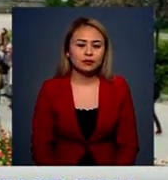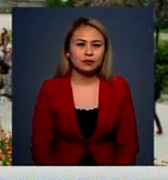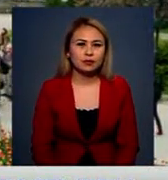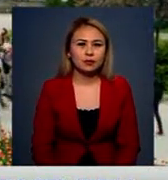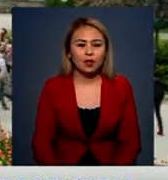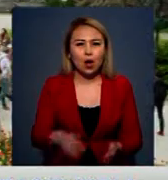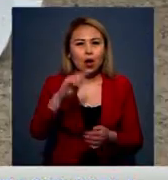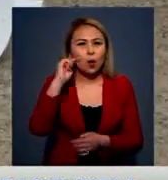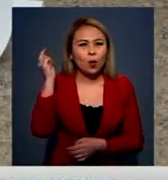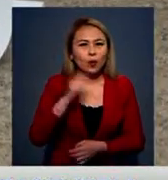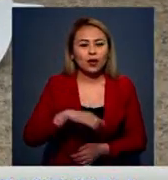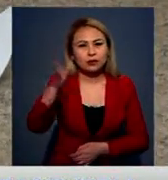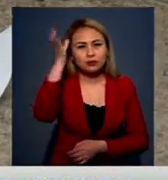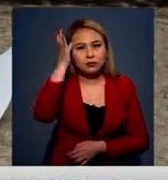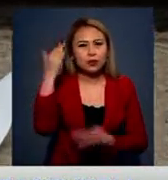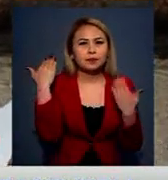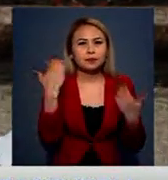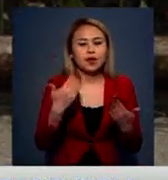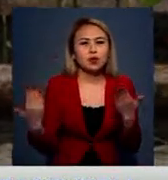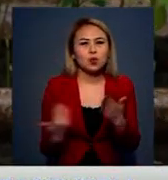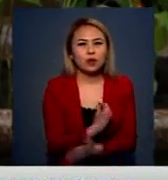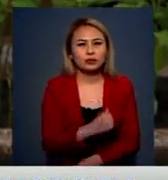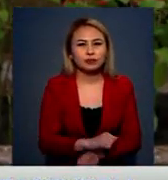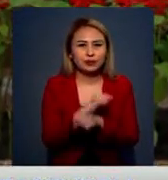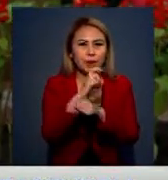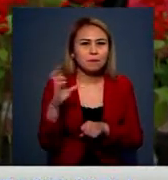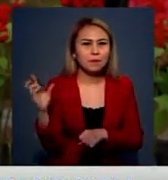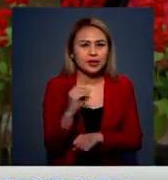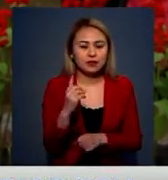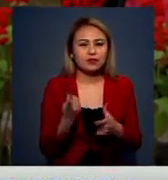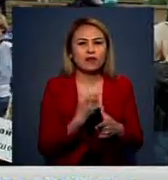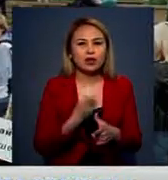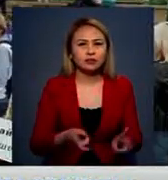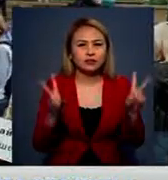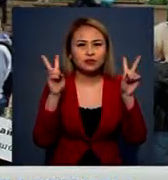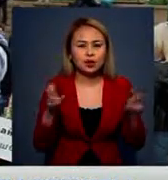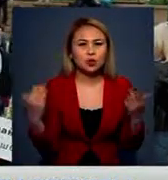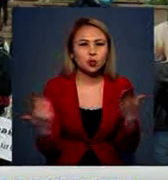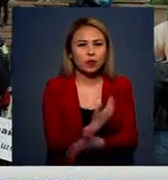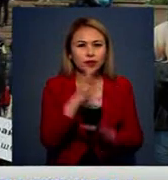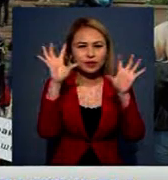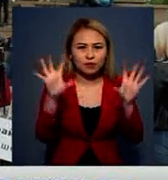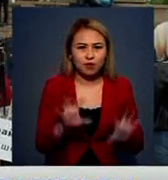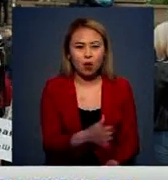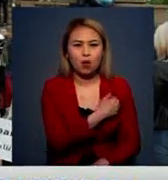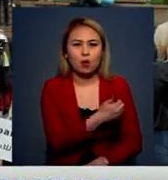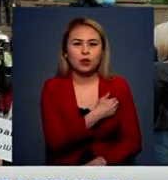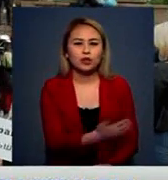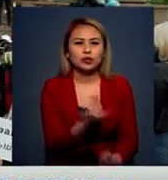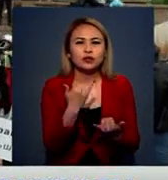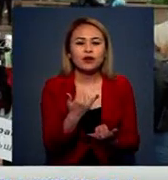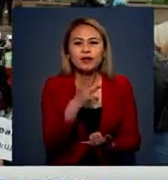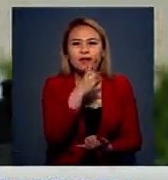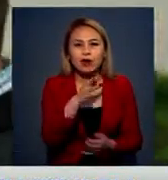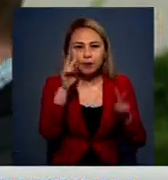Ғылымсыз Украина жас ғалымдар ұйымдастырған марш осылай аталады. Сала қатысты реформаны қайта бір пысықтау. Осы жылдың ішінде